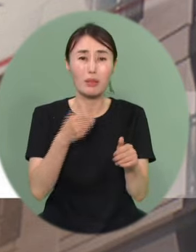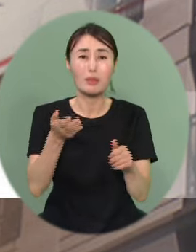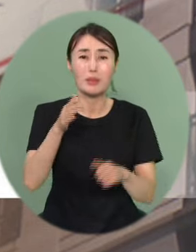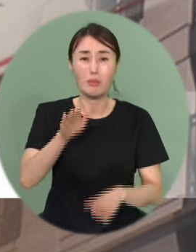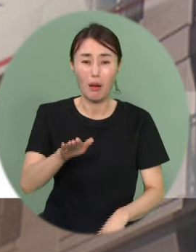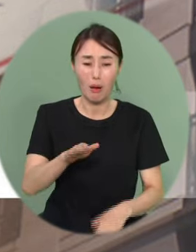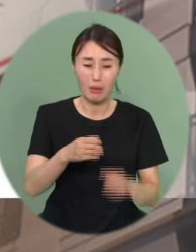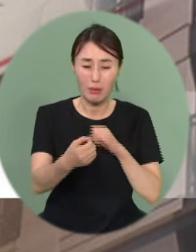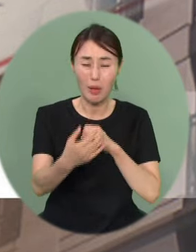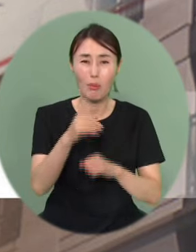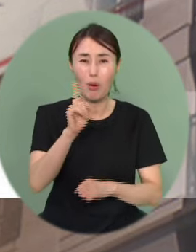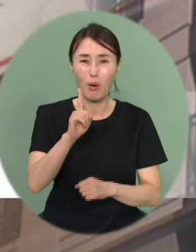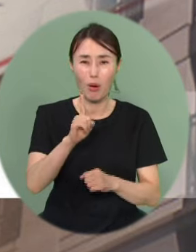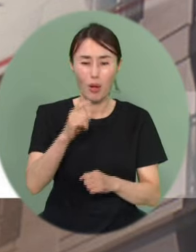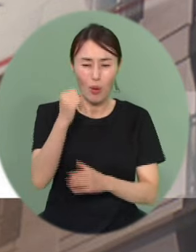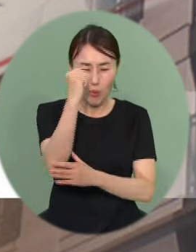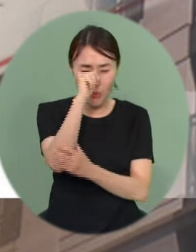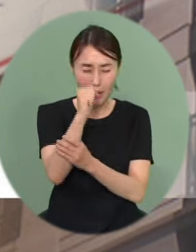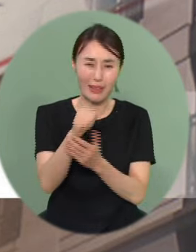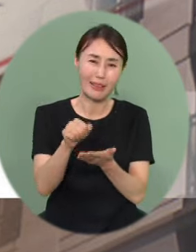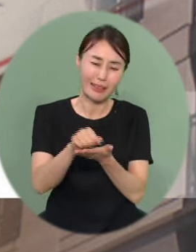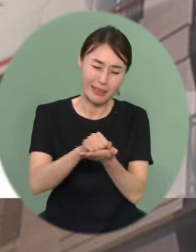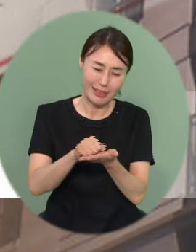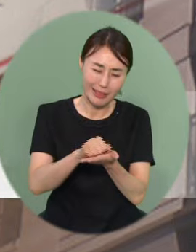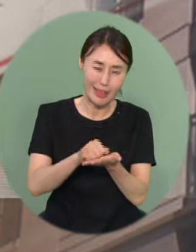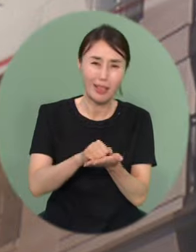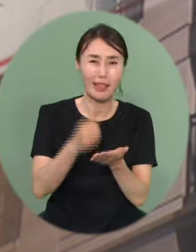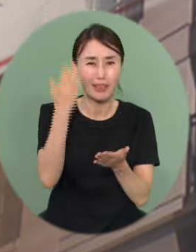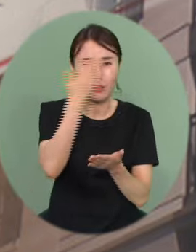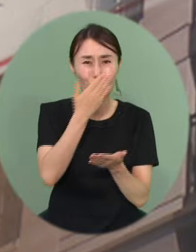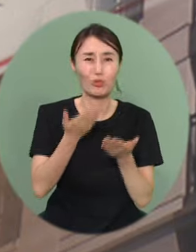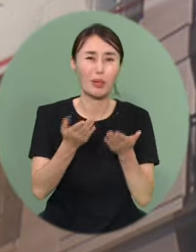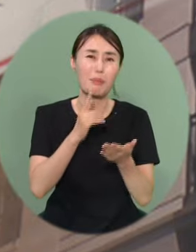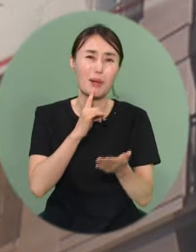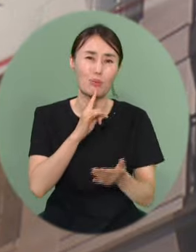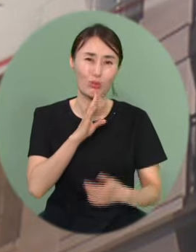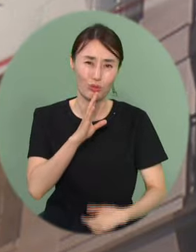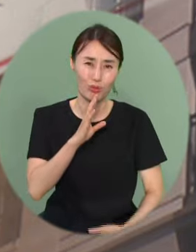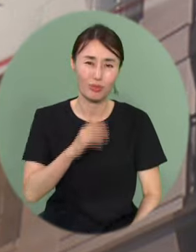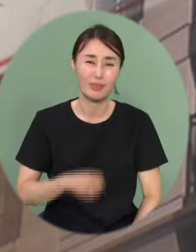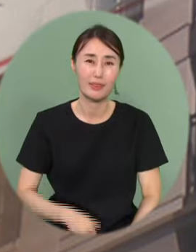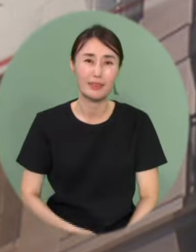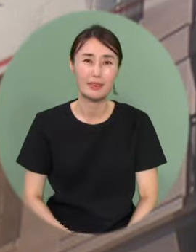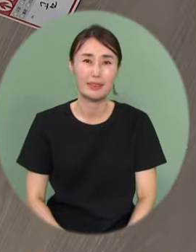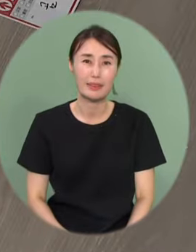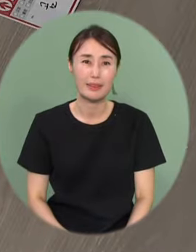대답은 곰팡이를 닦아주겠다였습니다. 안준호 기자가 현장 취재했습니다.